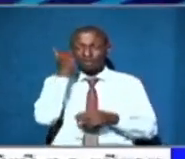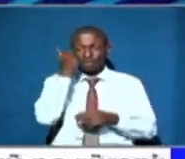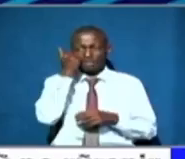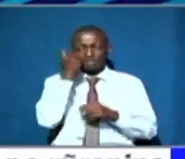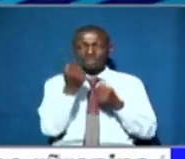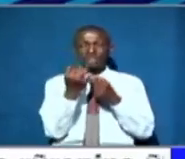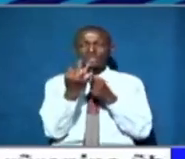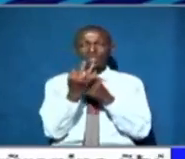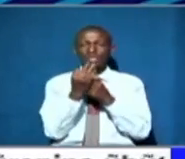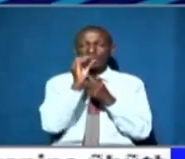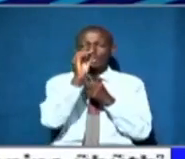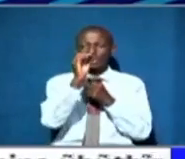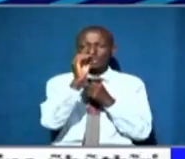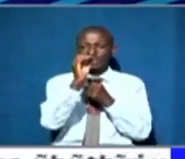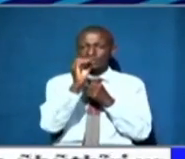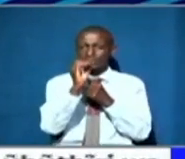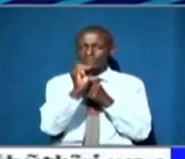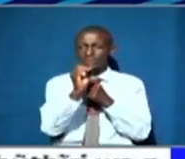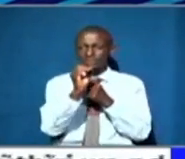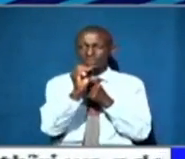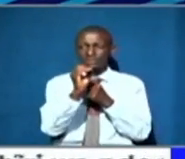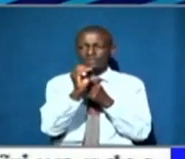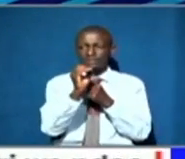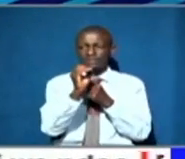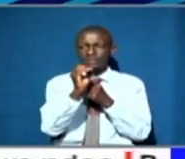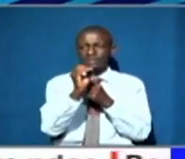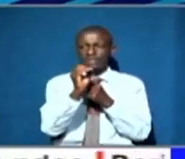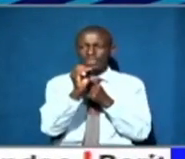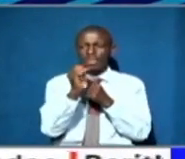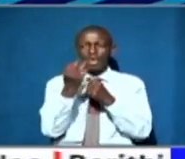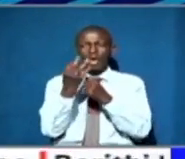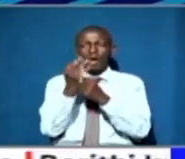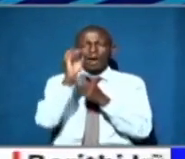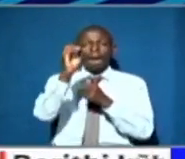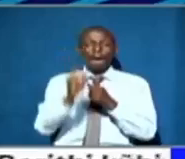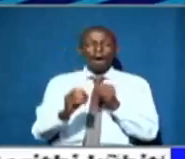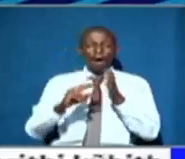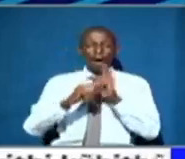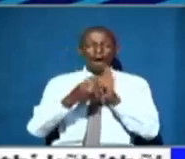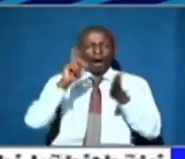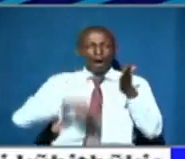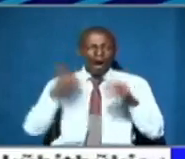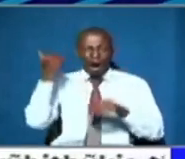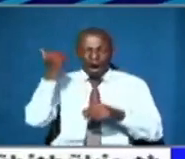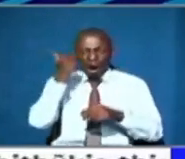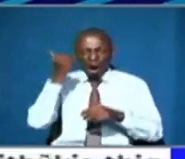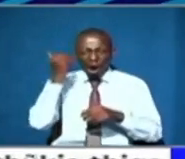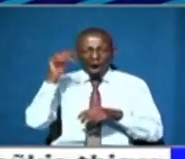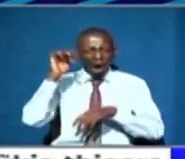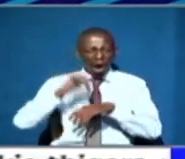13% yeah 13% mm. na 13% ni kugatiri murimu uri oiguru